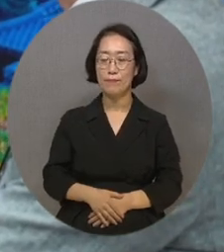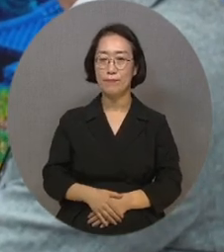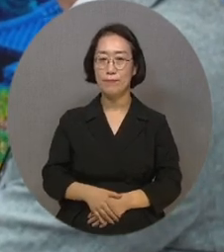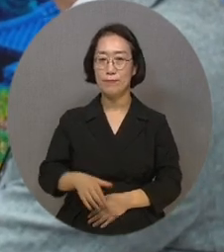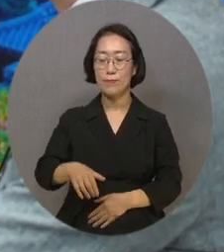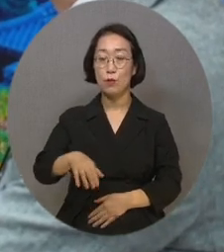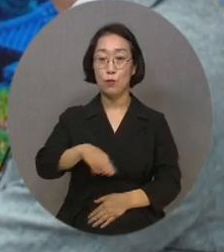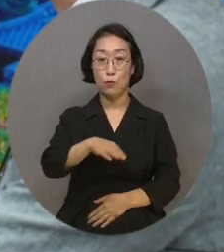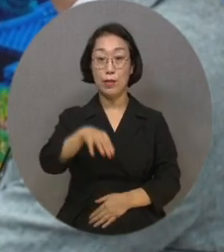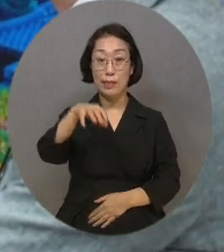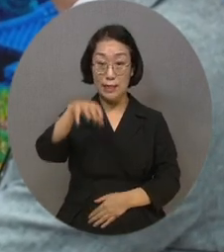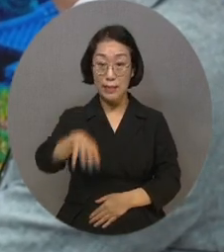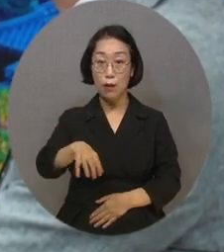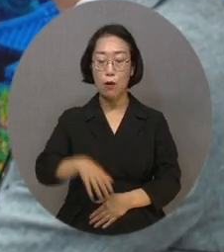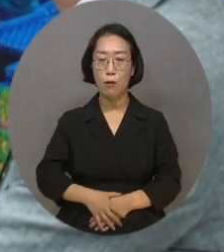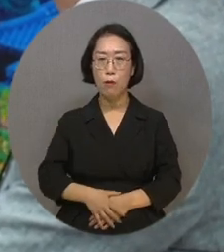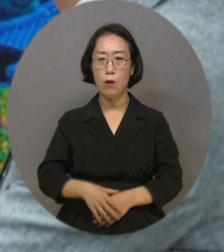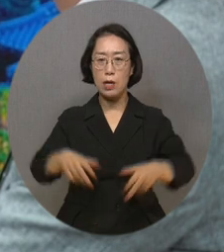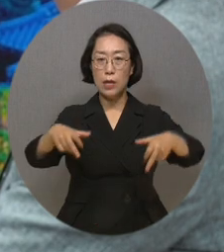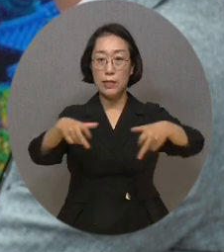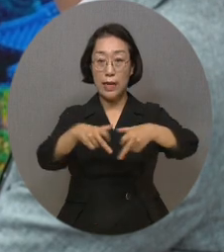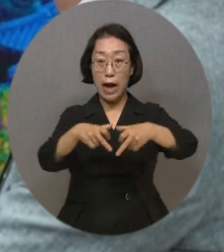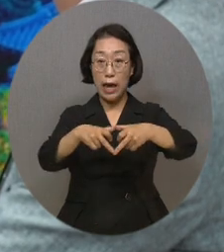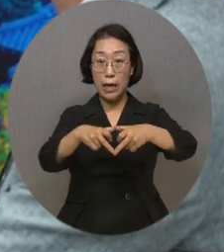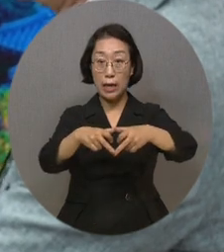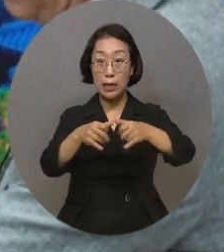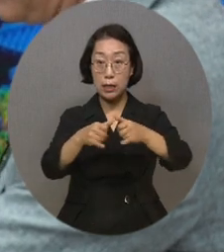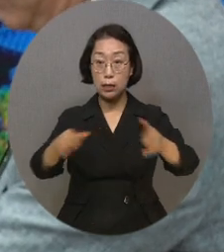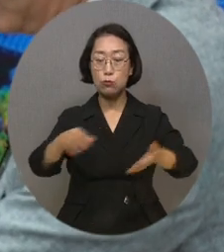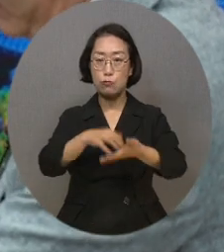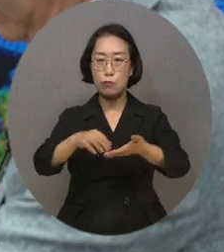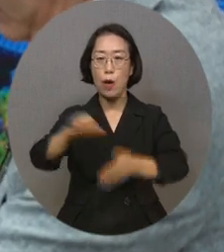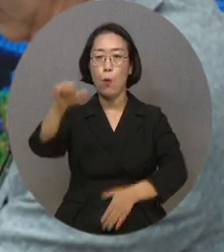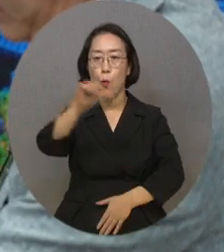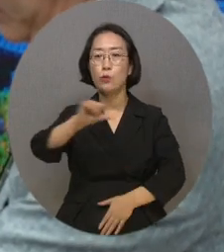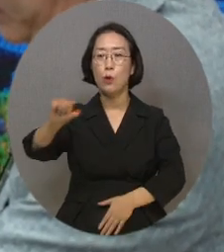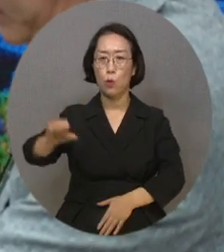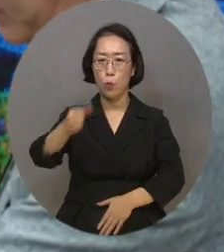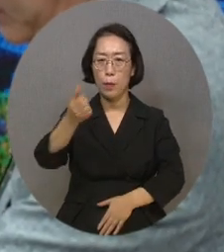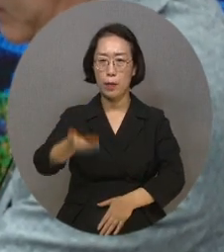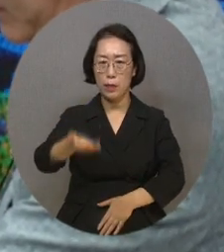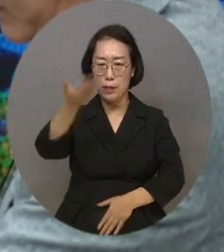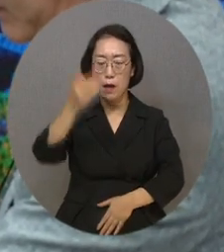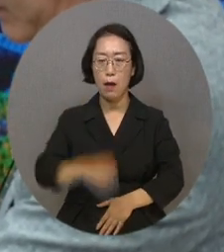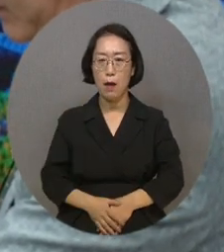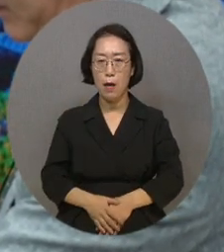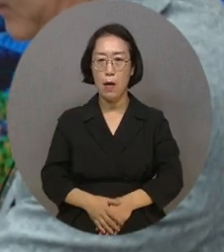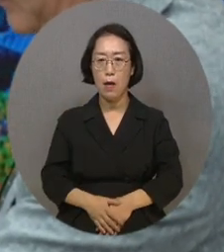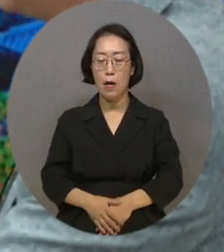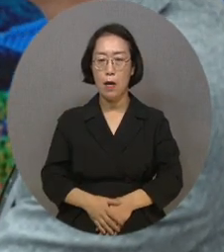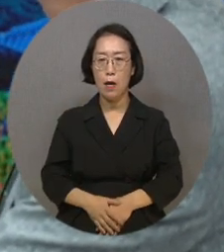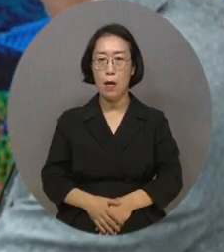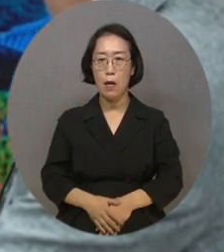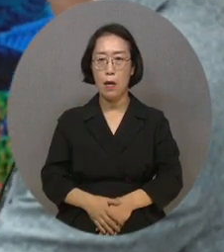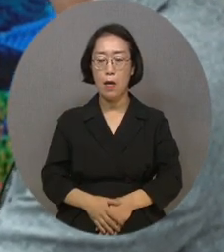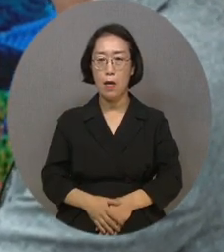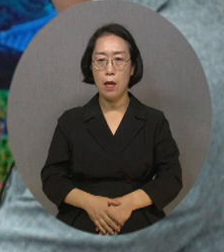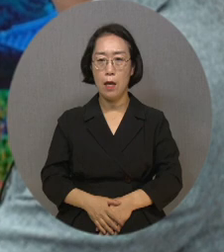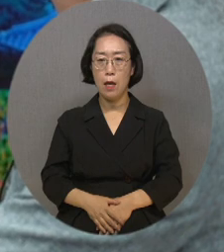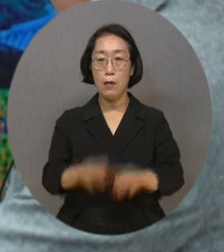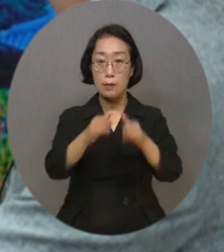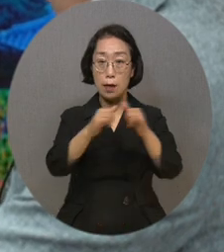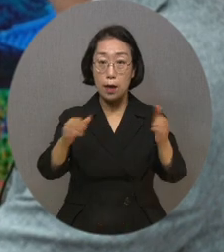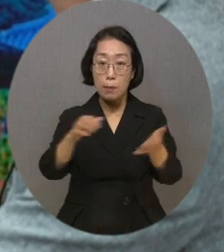우리 고창군의 장애인 숫자가 거의 한 5,500명이 넘습니다. 이제 인구 수의